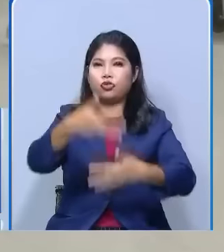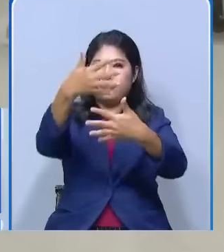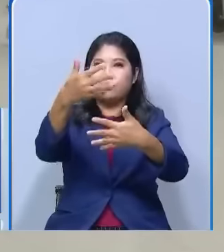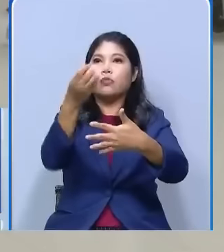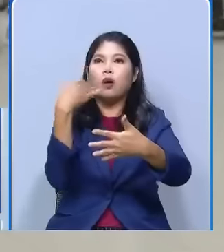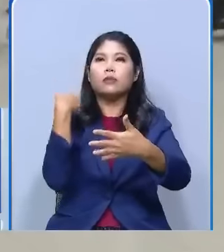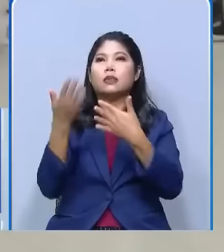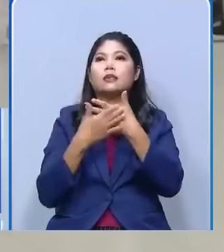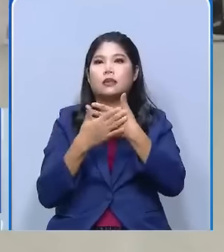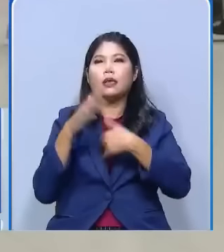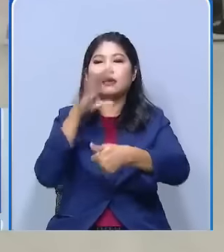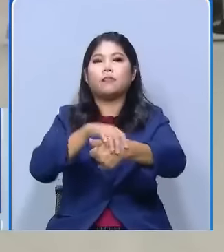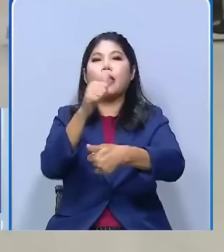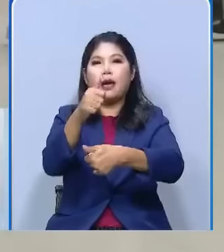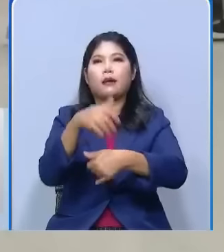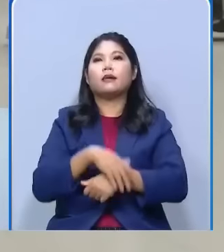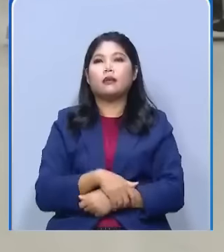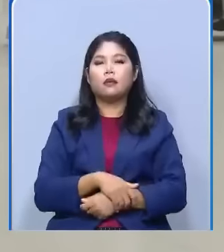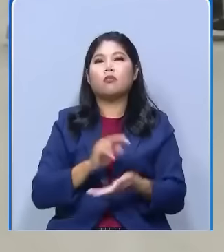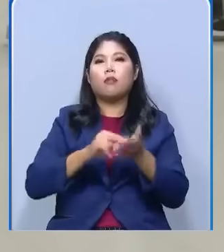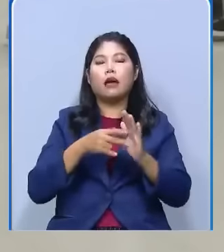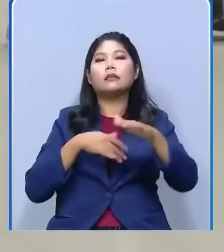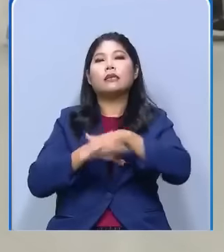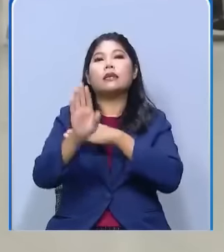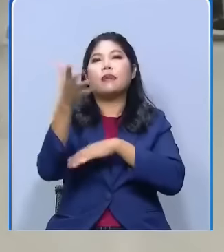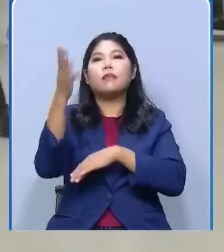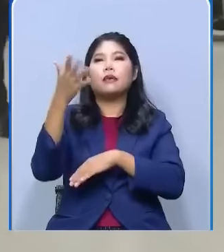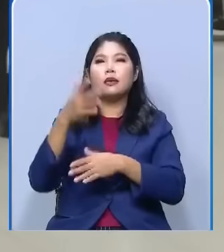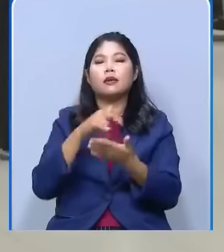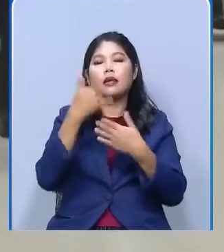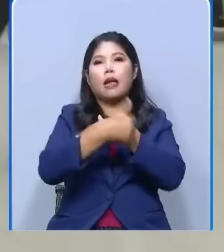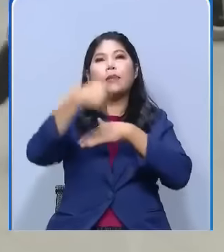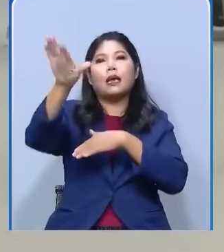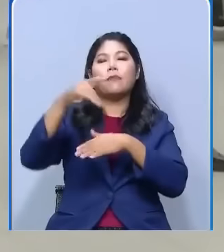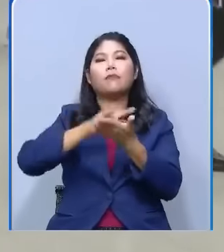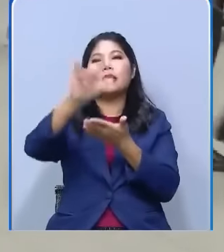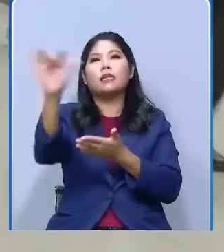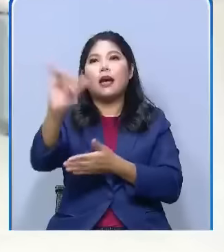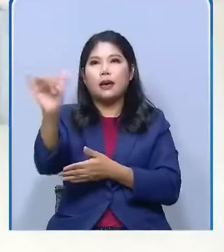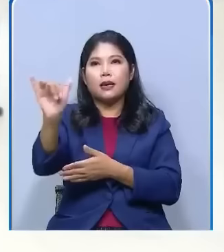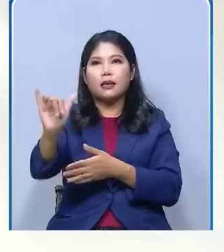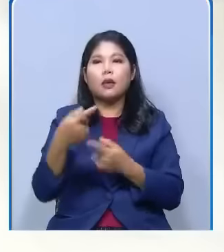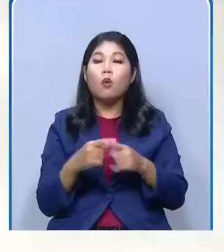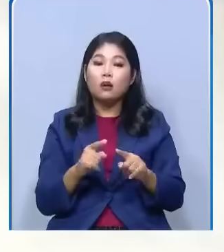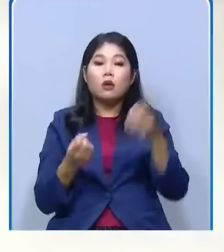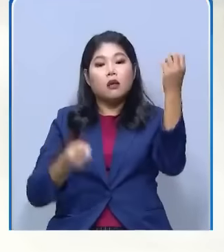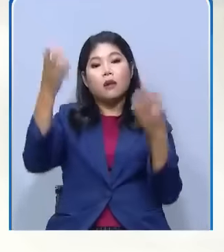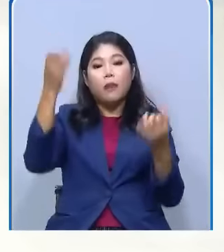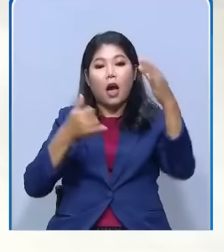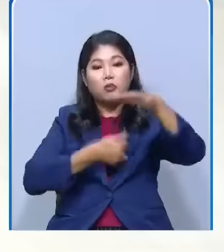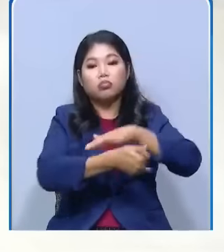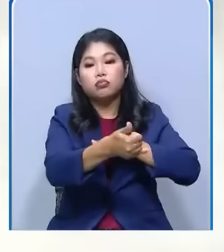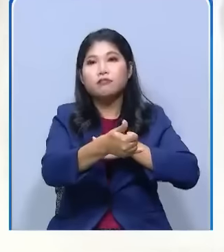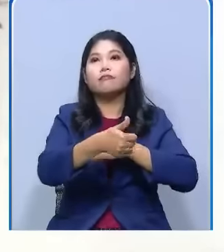ตำรวจก็จะจับกุมได้ทันทีนั่นหมายความว่ายังไม่ได้ไปไหนยังอยู่ในไทยต้องไหม อ้าวแล้วถ้าเขาออกทางช่องทางธรรมชาติอ ่ ะ อันนั้นก็อีกเรื่องนึง